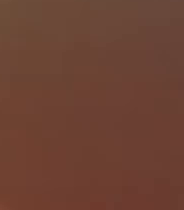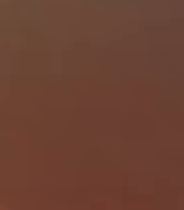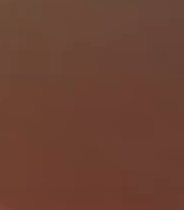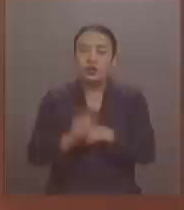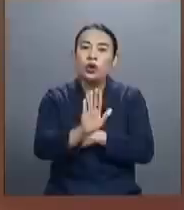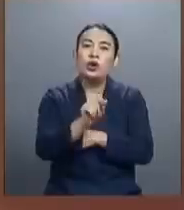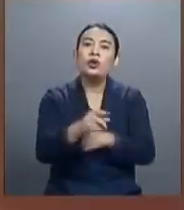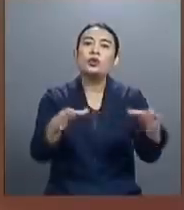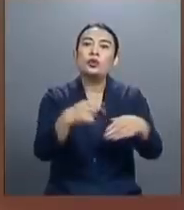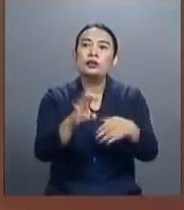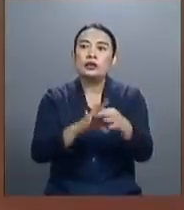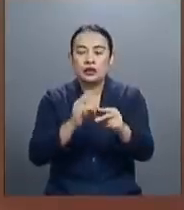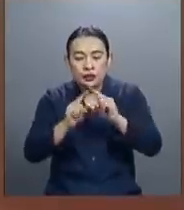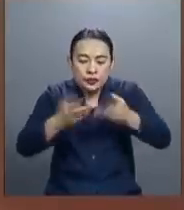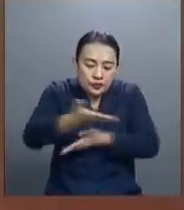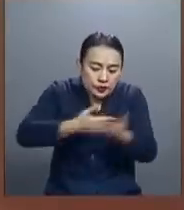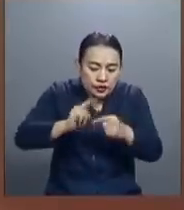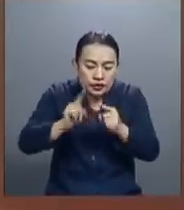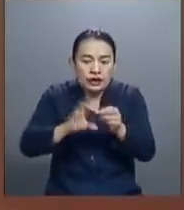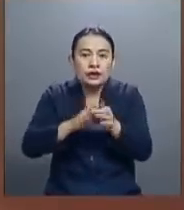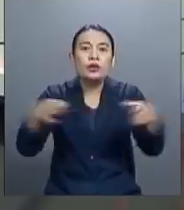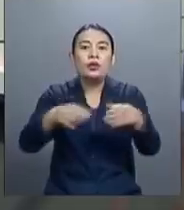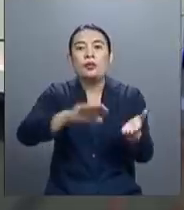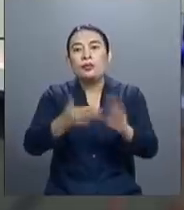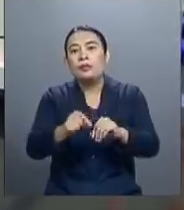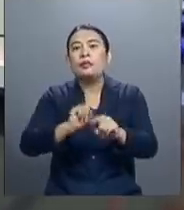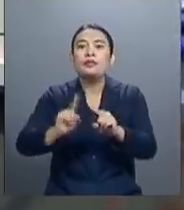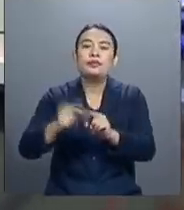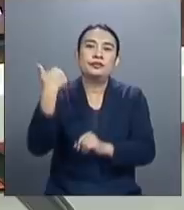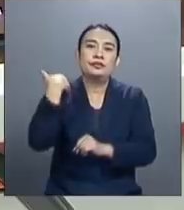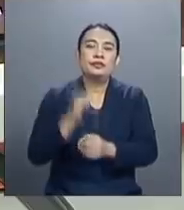หนึ่งจะถูกข้อกล่าวหาคดียุบพรรคด้วยล่ะค่ะ ค่ะขอบคุณค่ะ ค่ะ